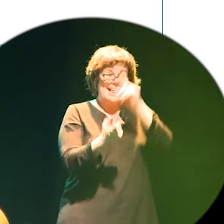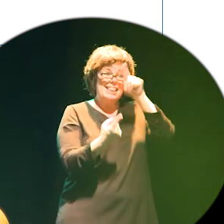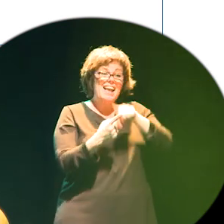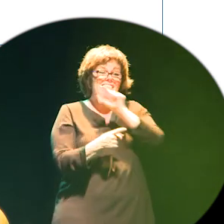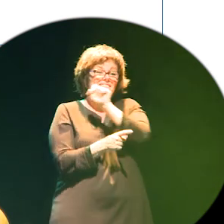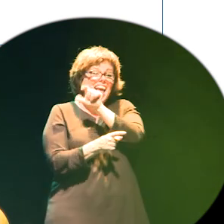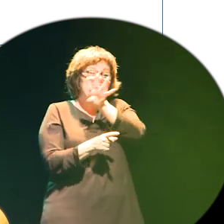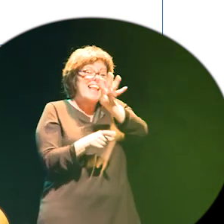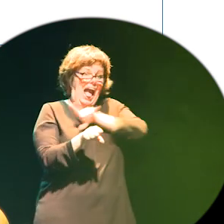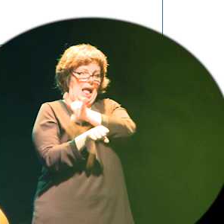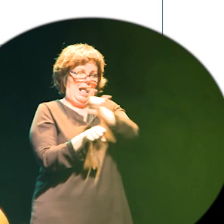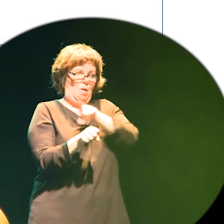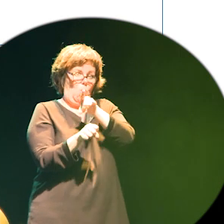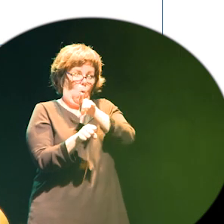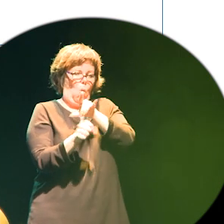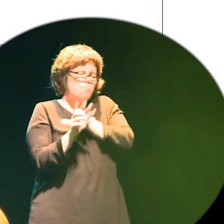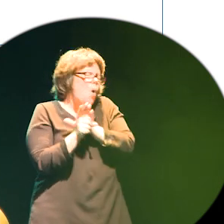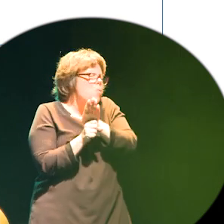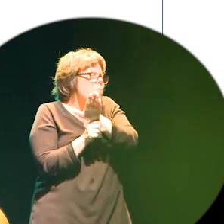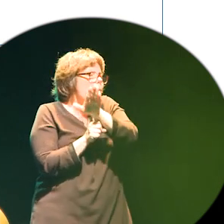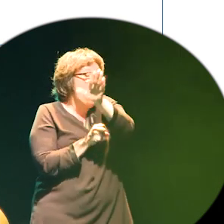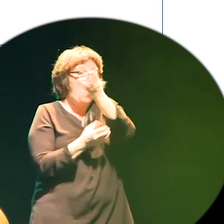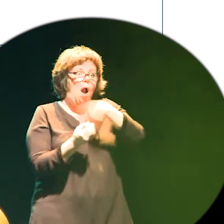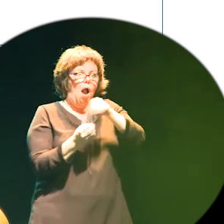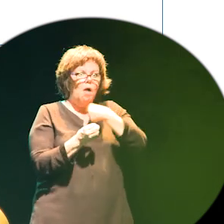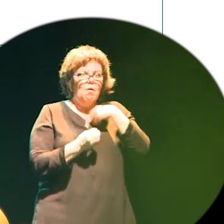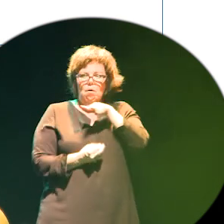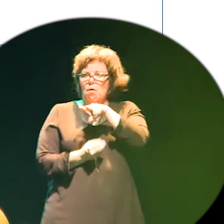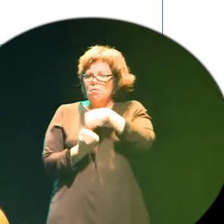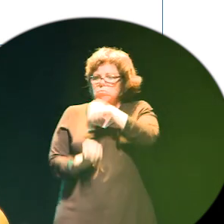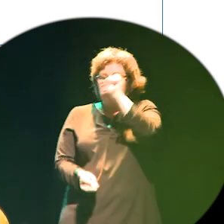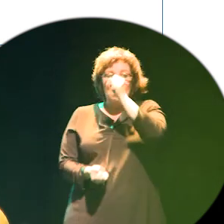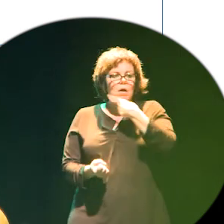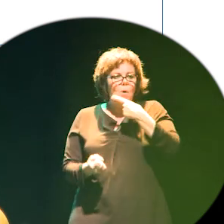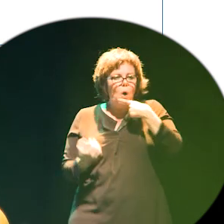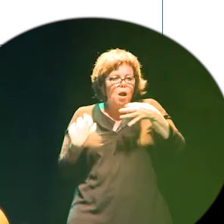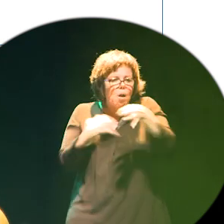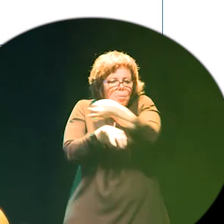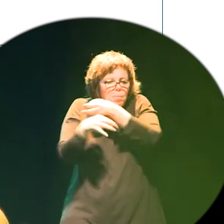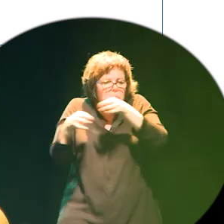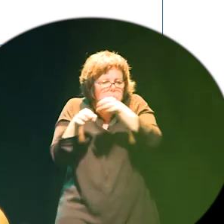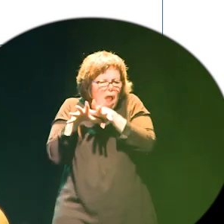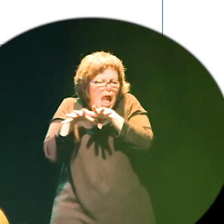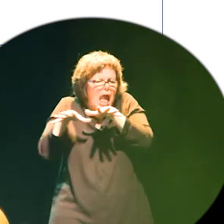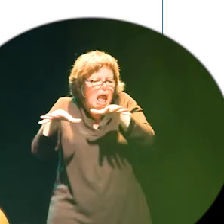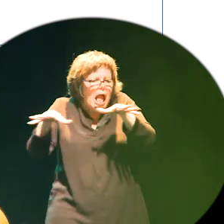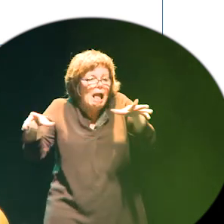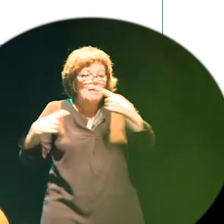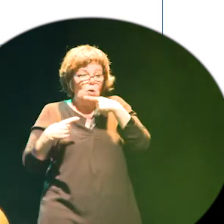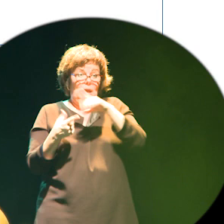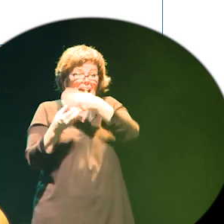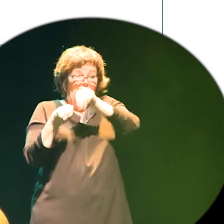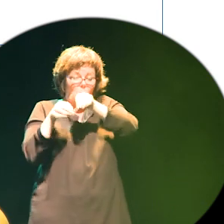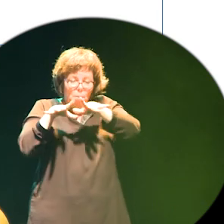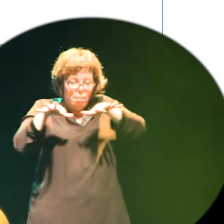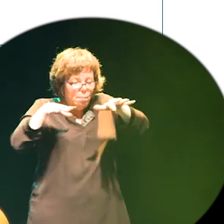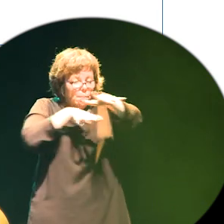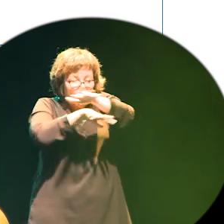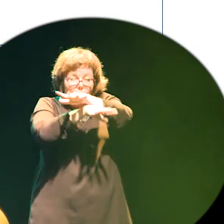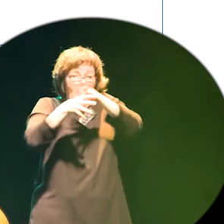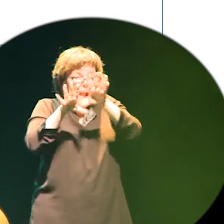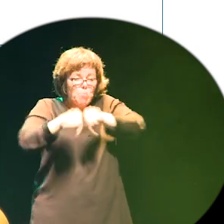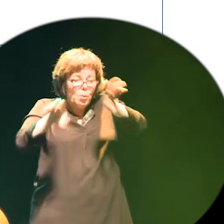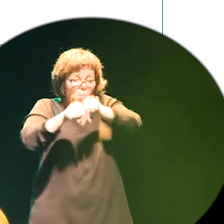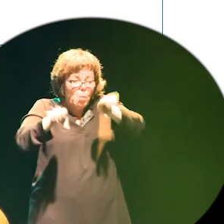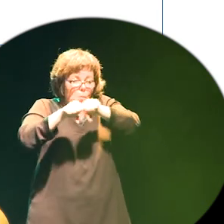Et ce qui est encore plus impressionnant, c'est la vitesse à laquelle les abondances ont chuté. Ça veut dire que tout ce qui a été produit est reparti, a